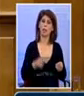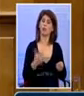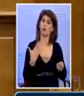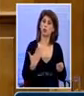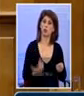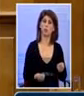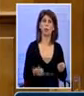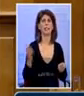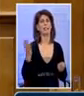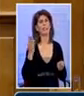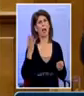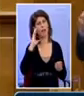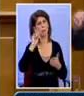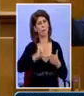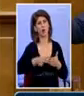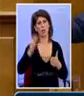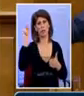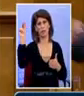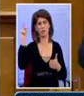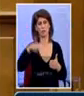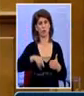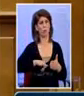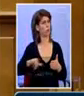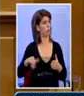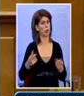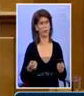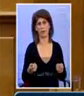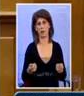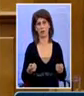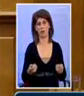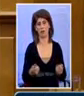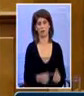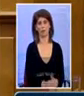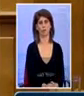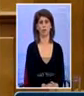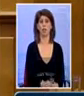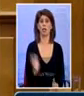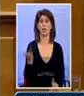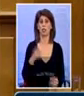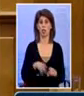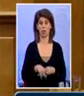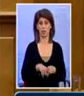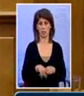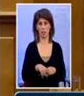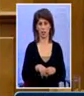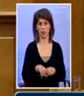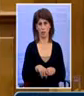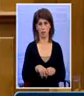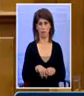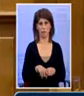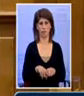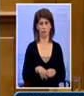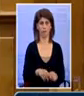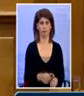αποτελούσε δήθεν και μνημονιακή δέσμευση από αυτές που ποτέ δεν υλοποιούνται όμως. Σε ό,τι αφορά